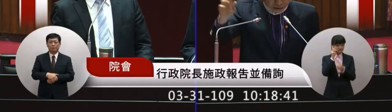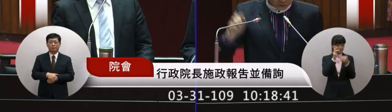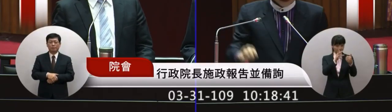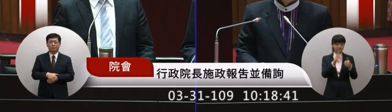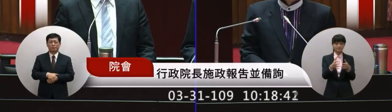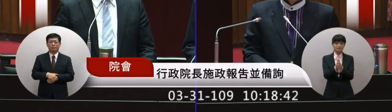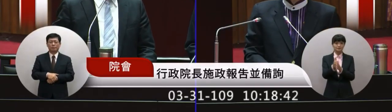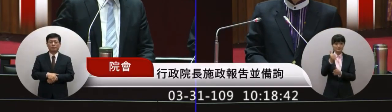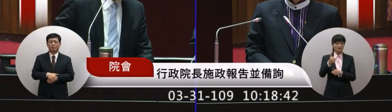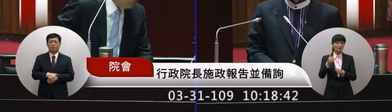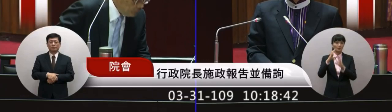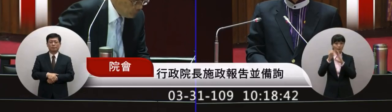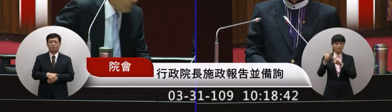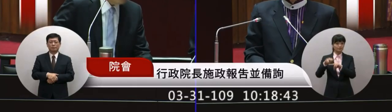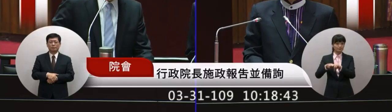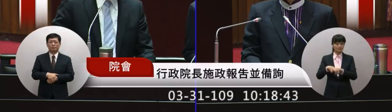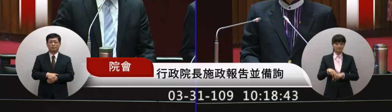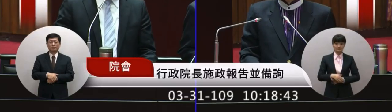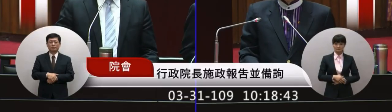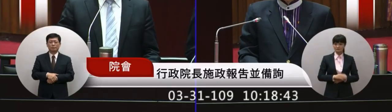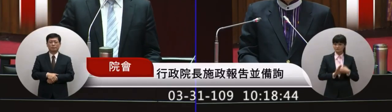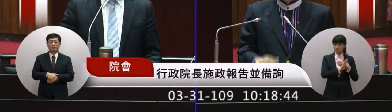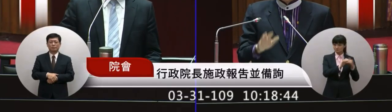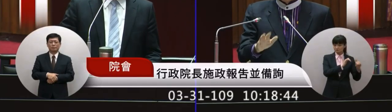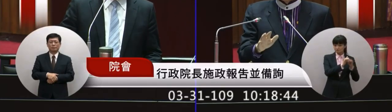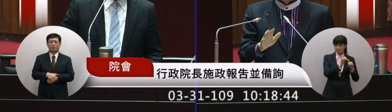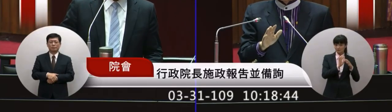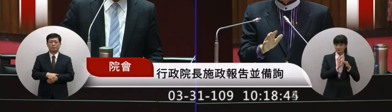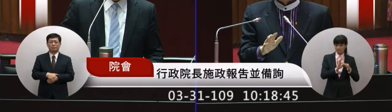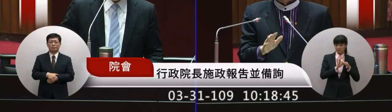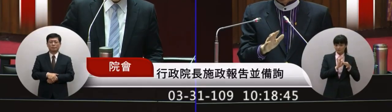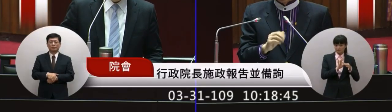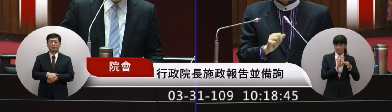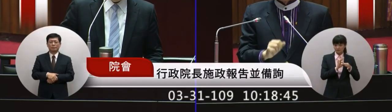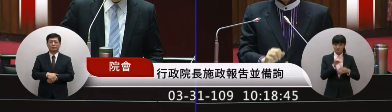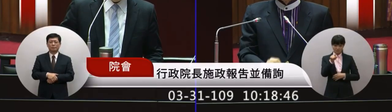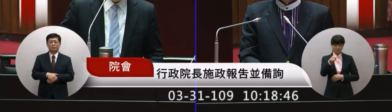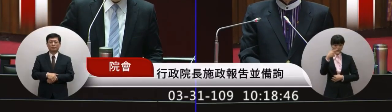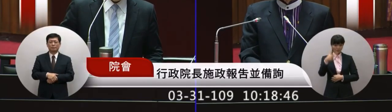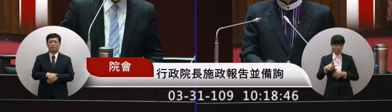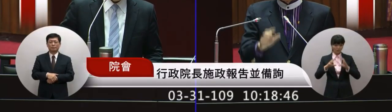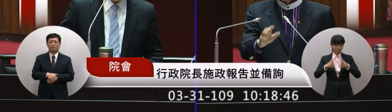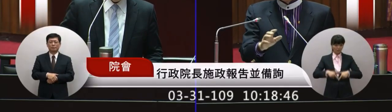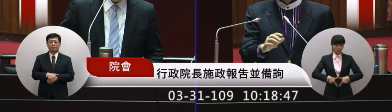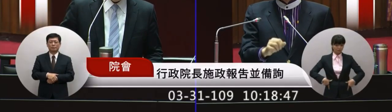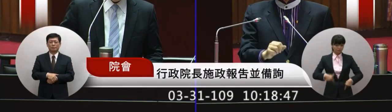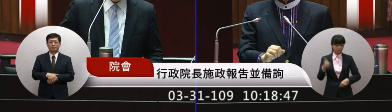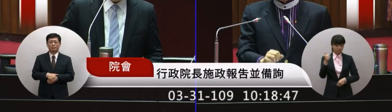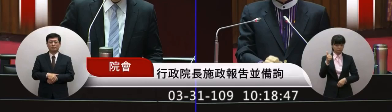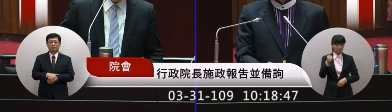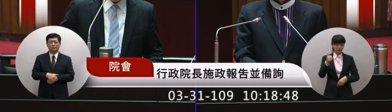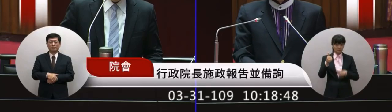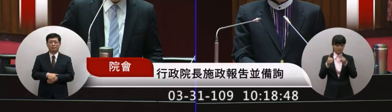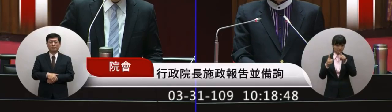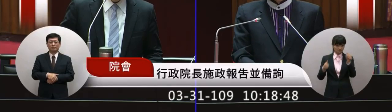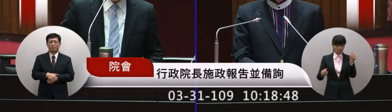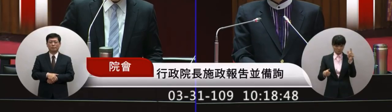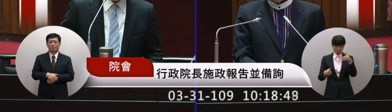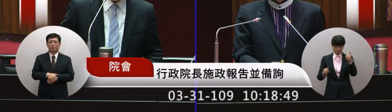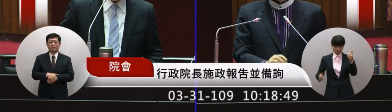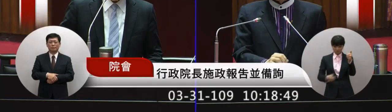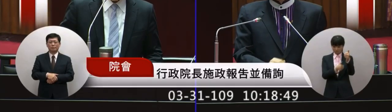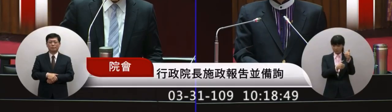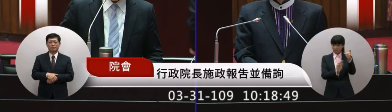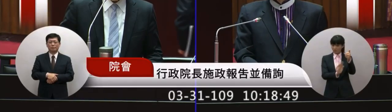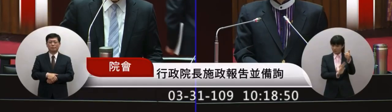部长可以请回。外面关心啦、啊，你甲这个徐国勇啊，徐国勇是你部署的。这